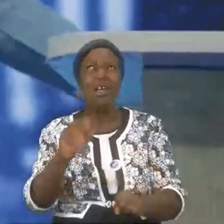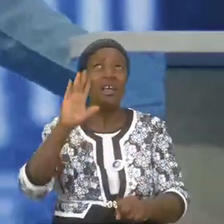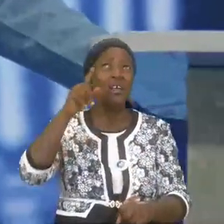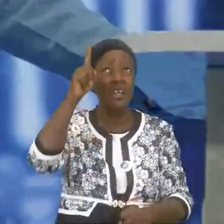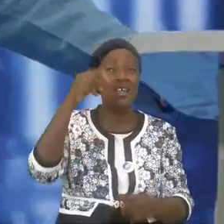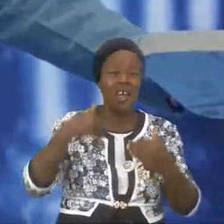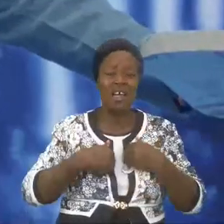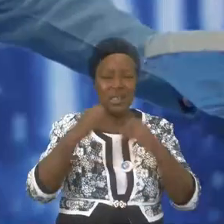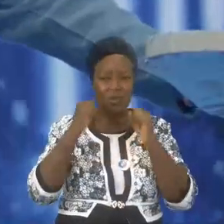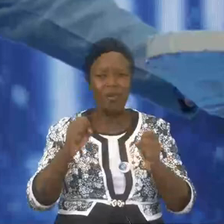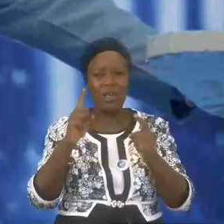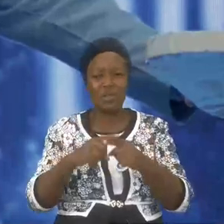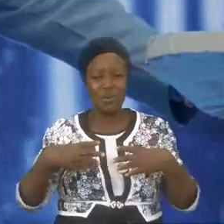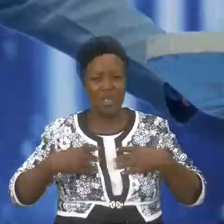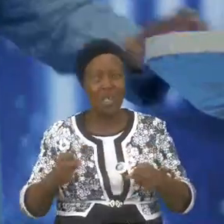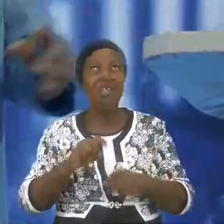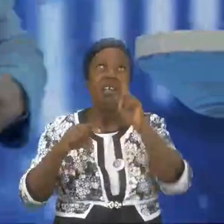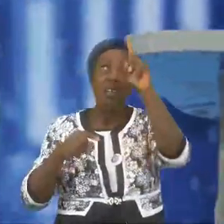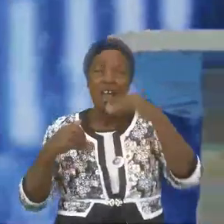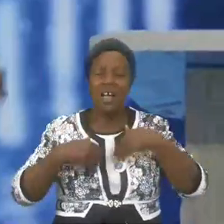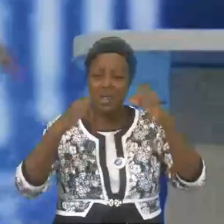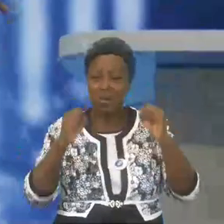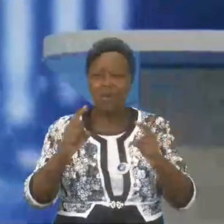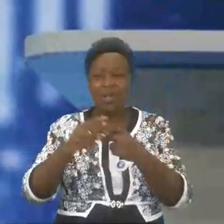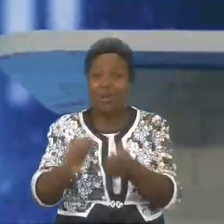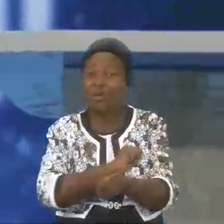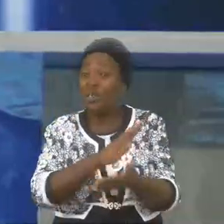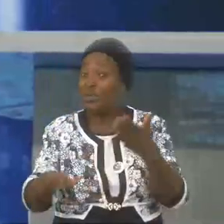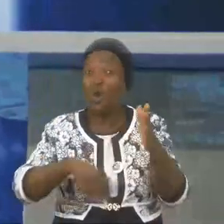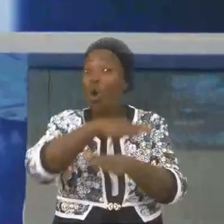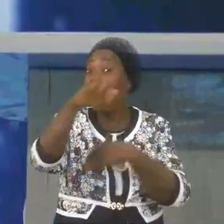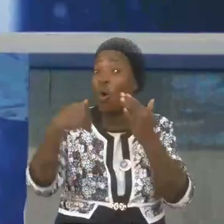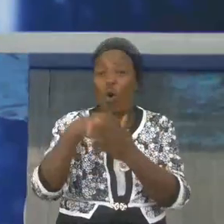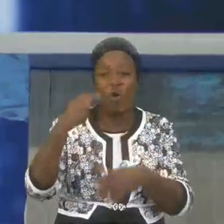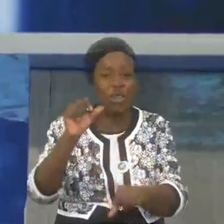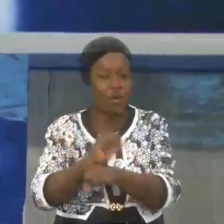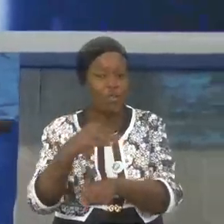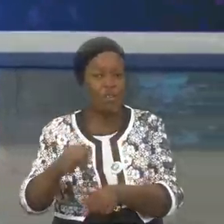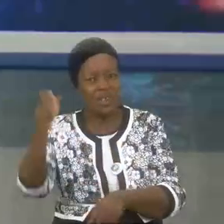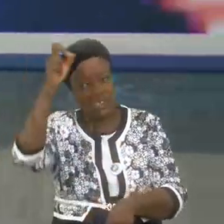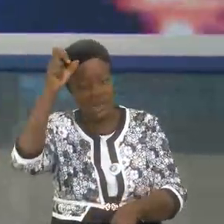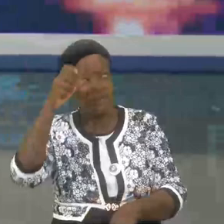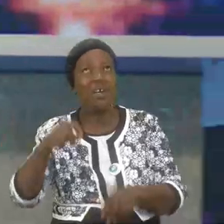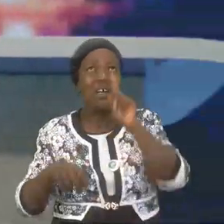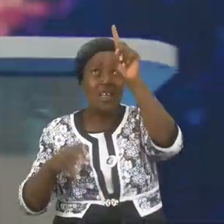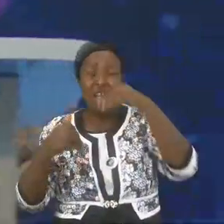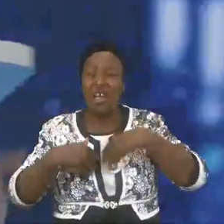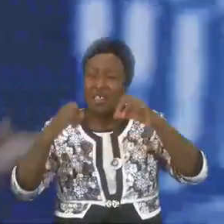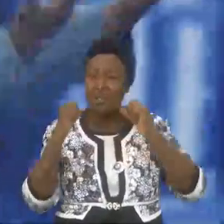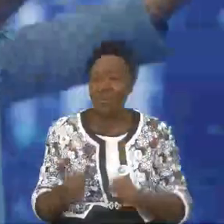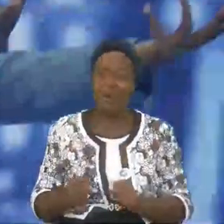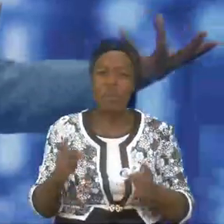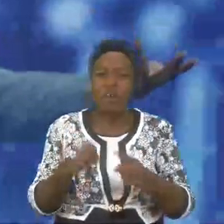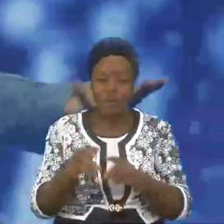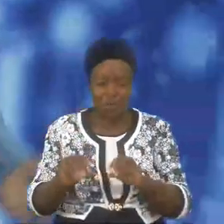la puissance de guérir. Il a la puissance pour détruire toutes les œuvres du diable. Il a la